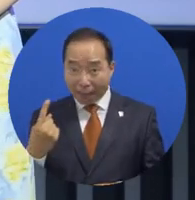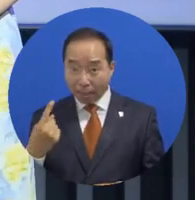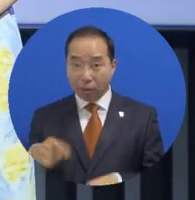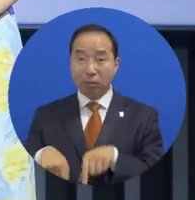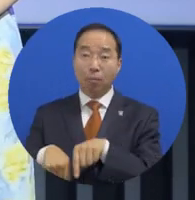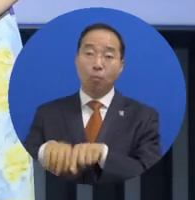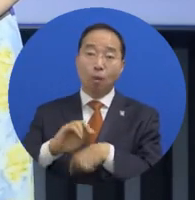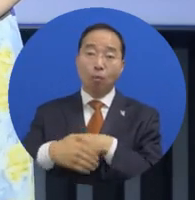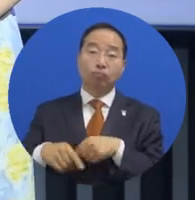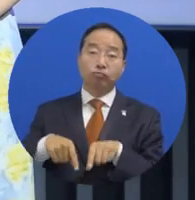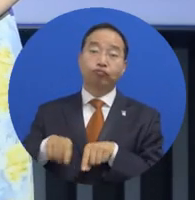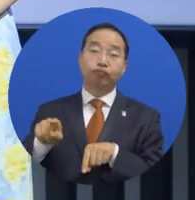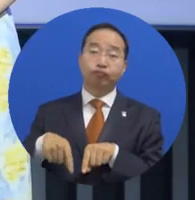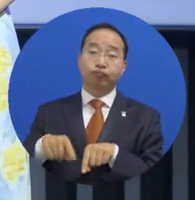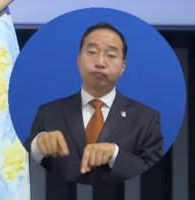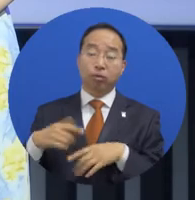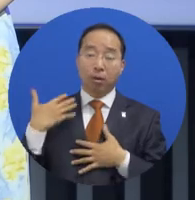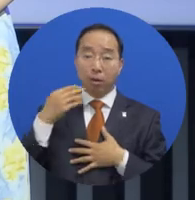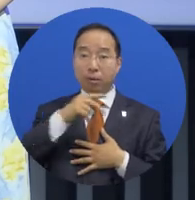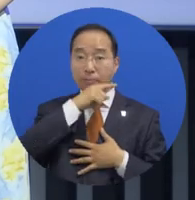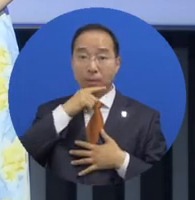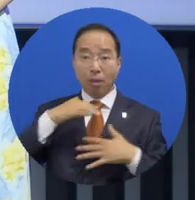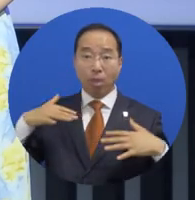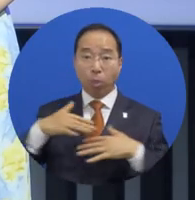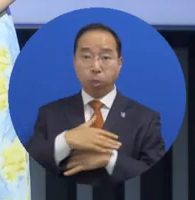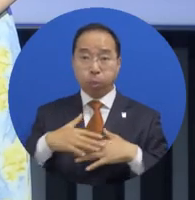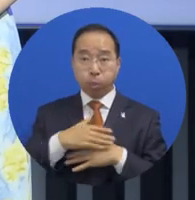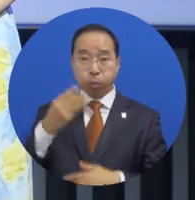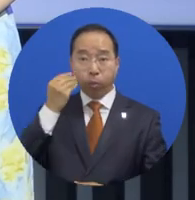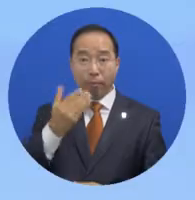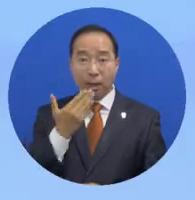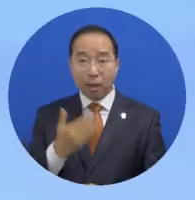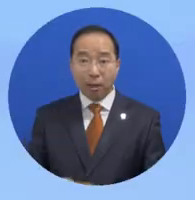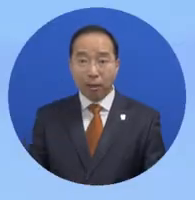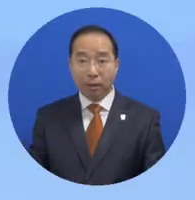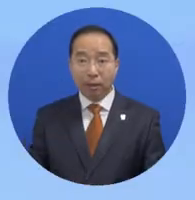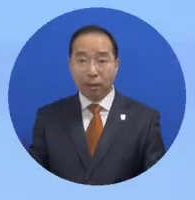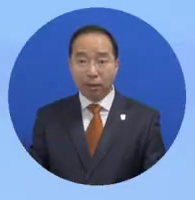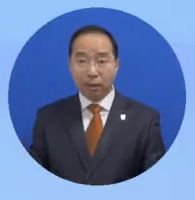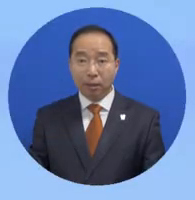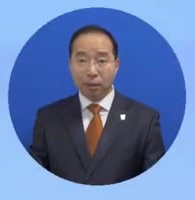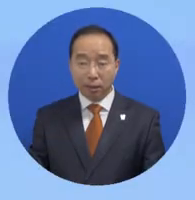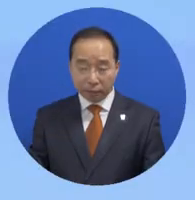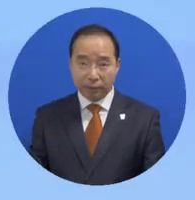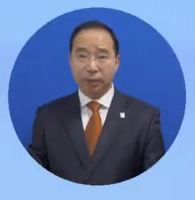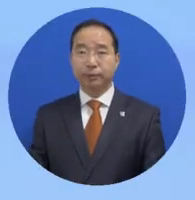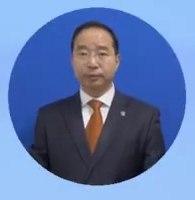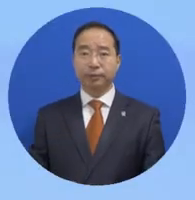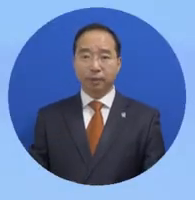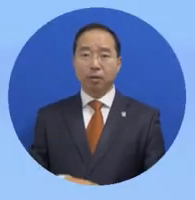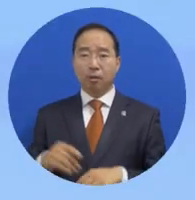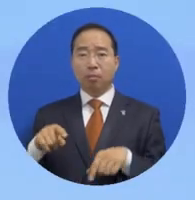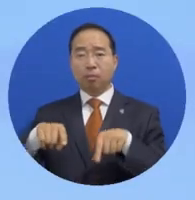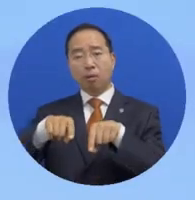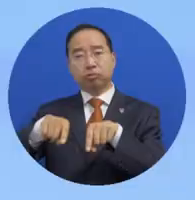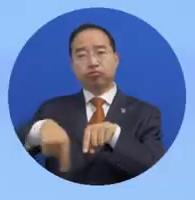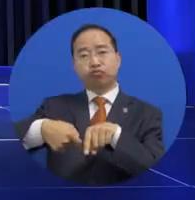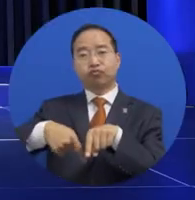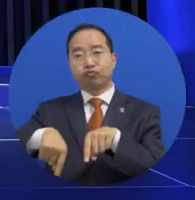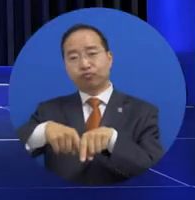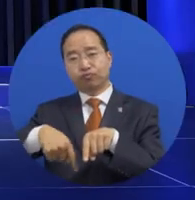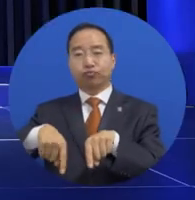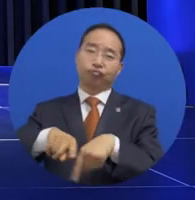몸에 굉장히 그 혈액순환이 좋아진다니 이걸 왜 안 하겠습니까? 네, 네. 이렇게 남들한테 많이 피해가 되지 않는 상황에서 이렇게